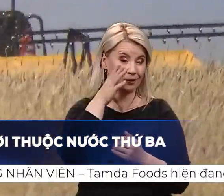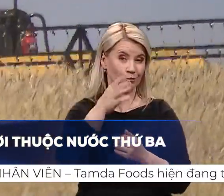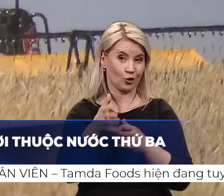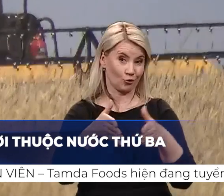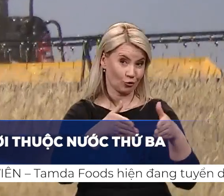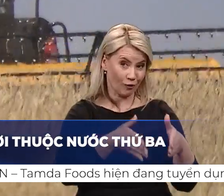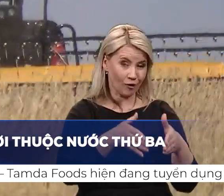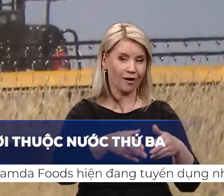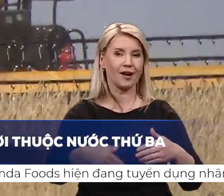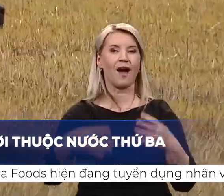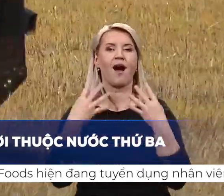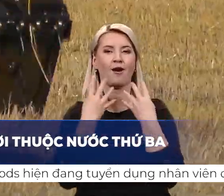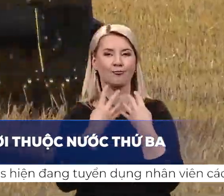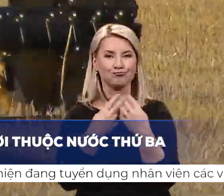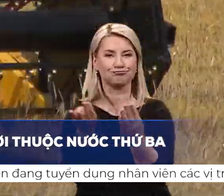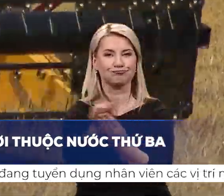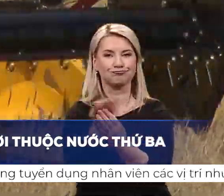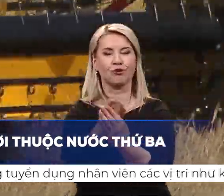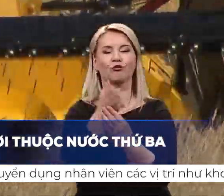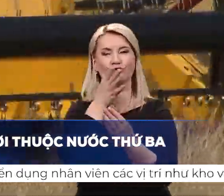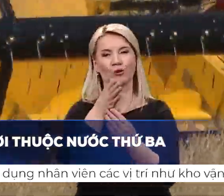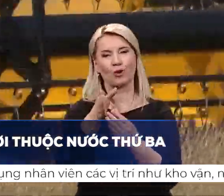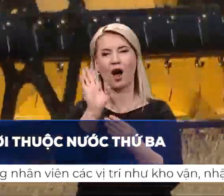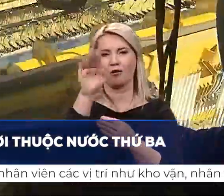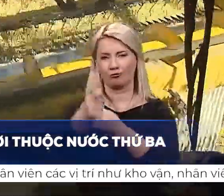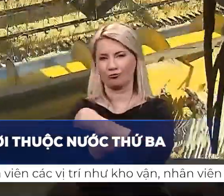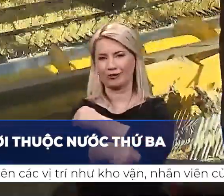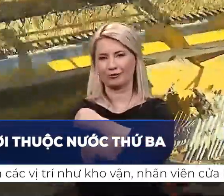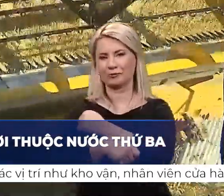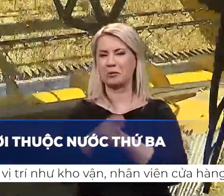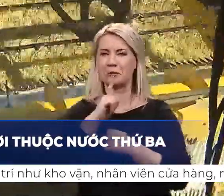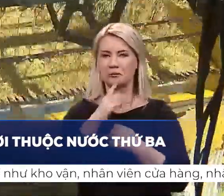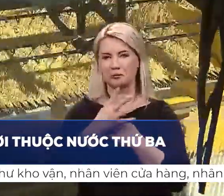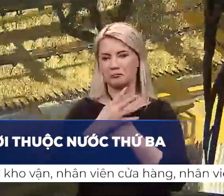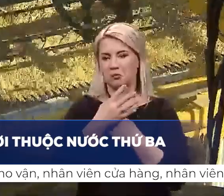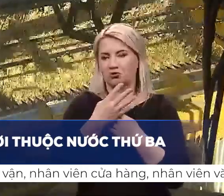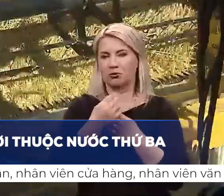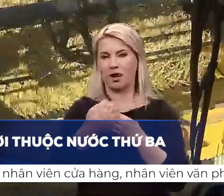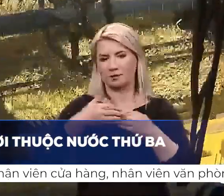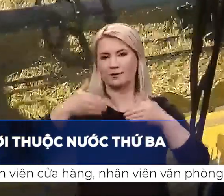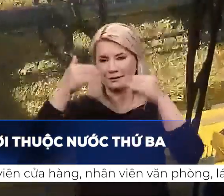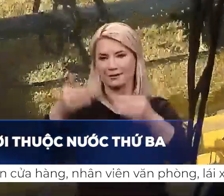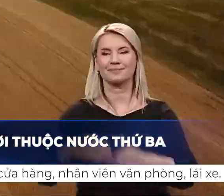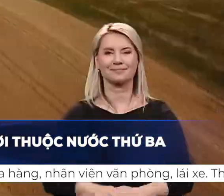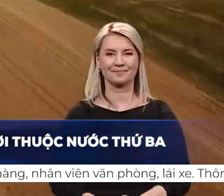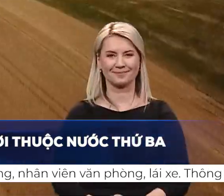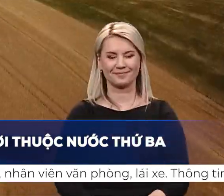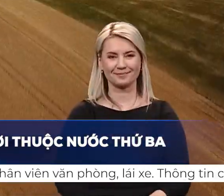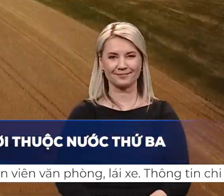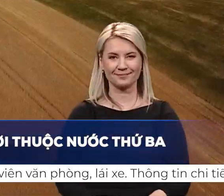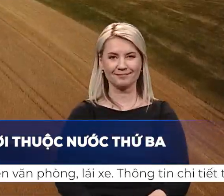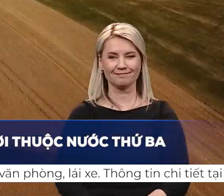sản đối với tất cả đặc điểm cảnh quan có ý nghĩa sinh thái đã được đăng ký. Hiện dự luật sửa đổi sẽ được trình lên Thượng viện để xem xét thông qua.